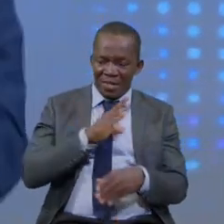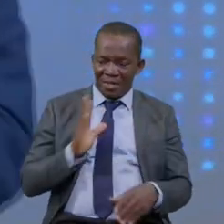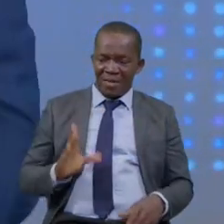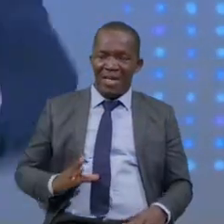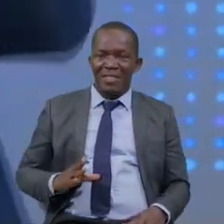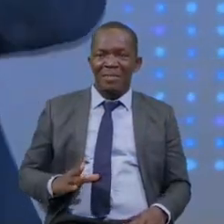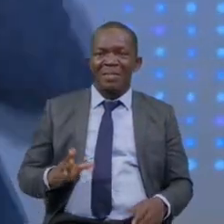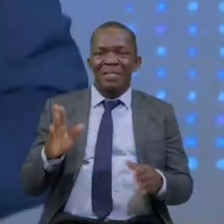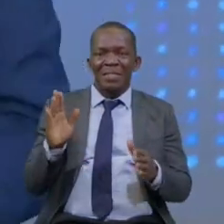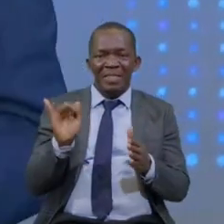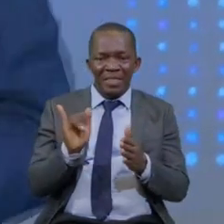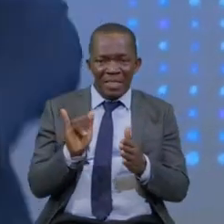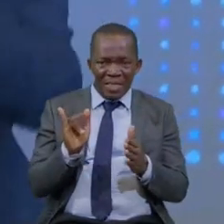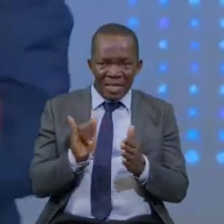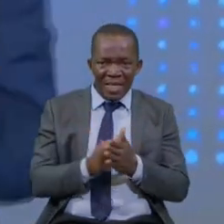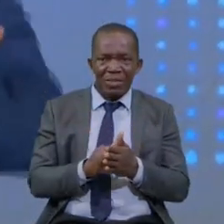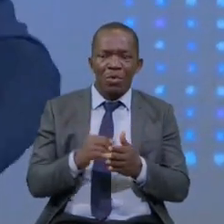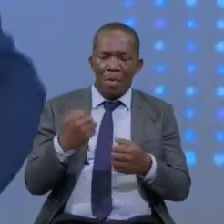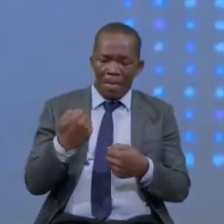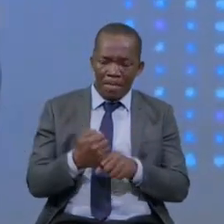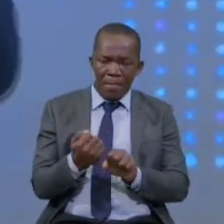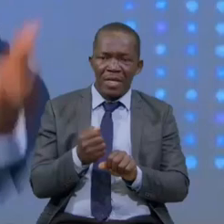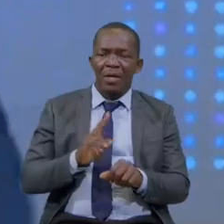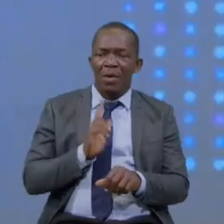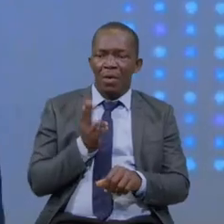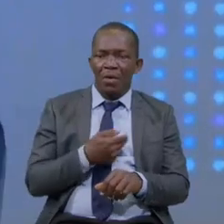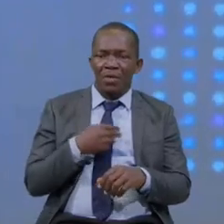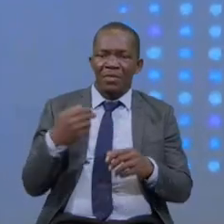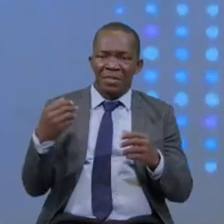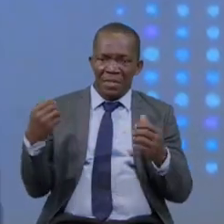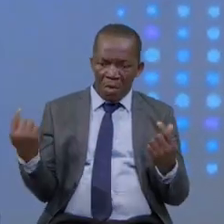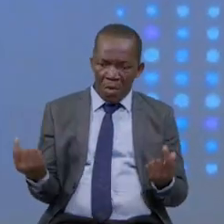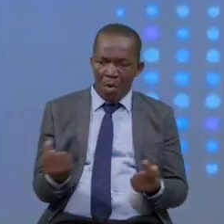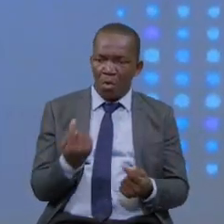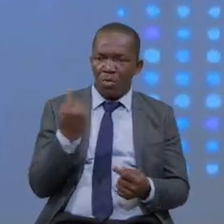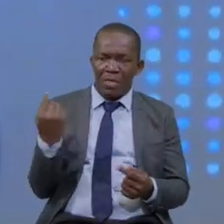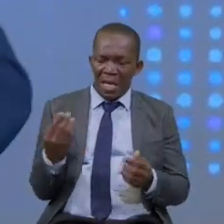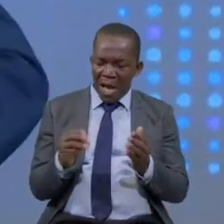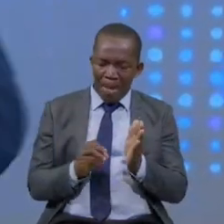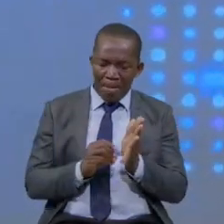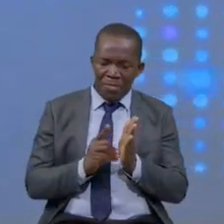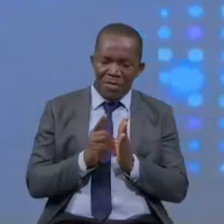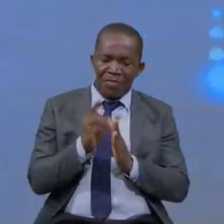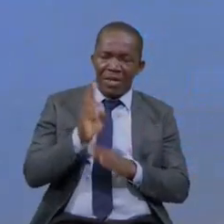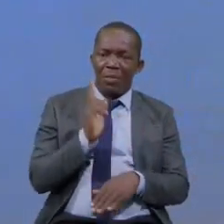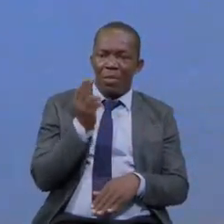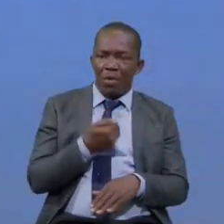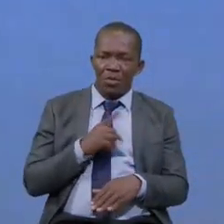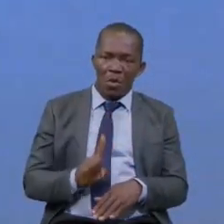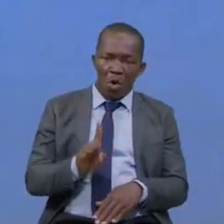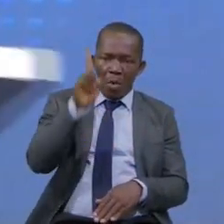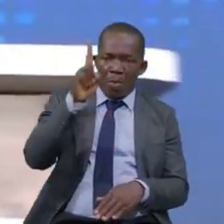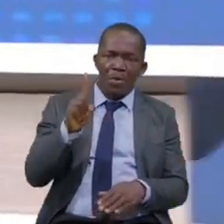Le Sauveur toujours capable, qui nous édifie par sa parole. Vous savez